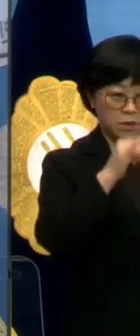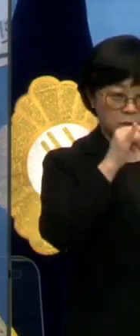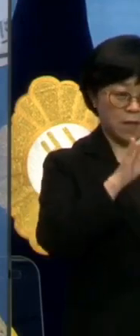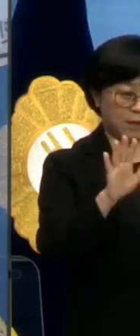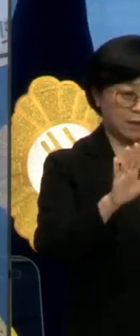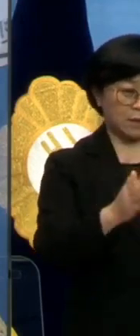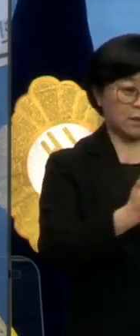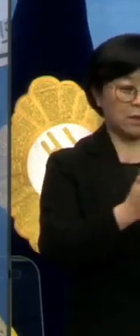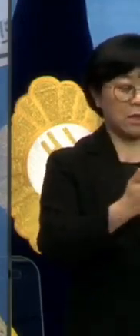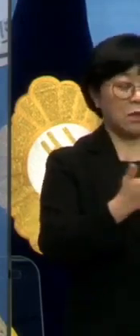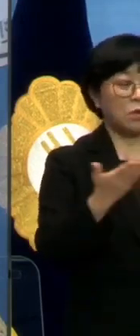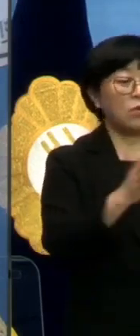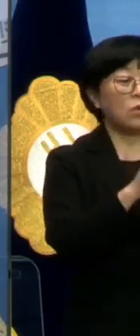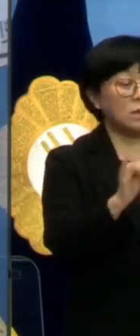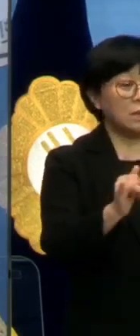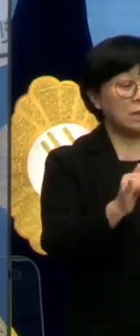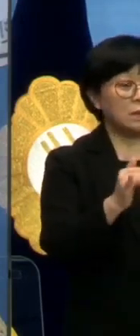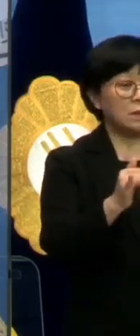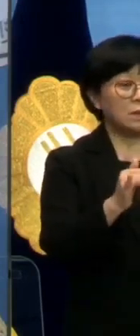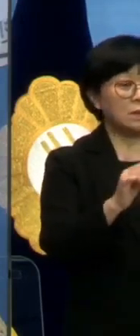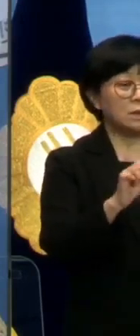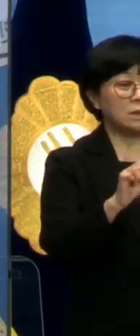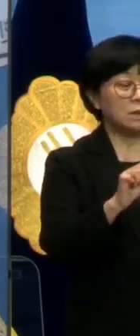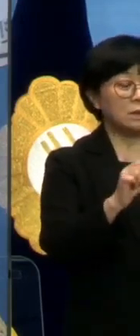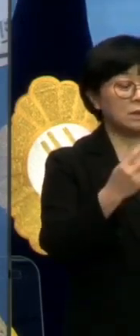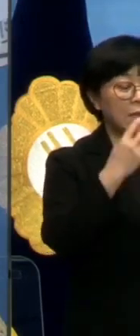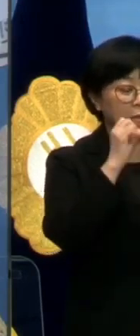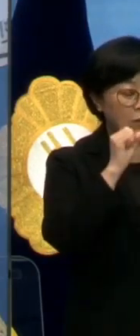노동자들도 사람 g